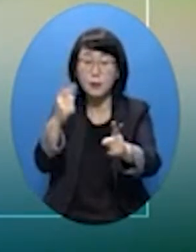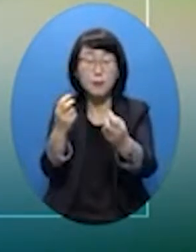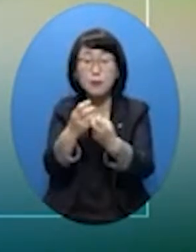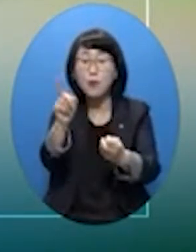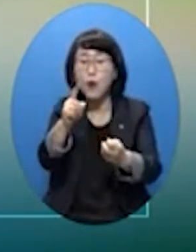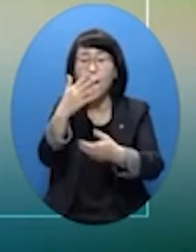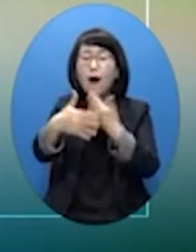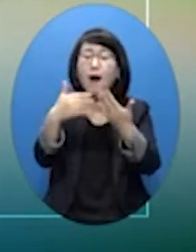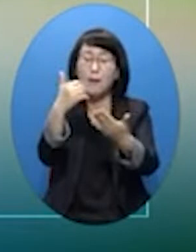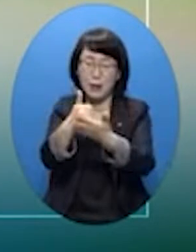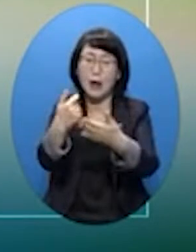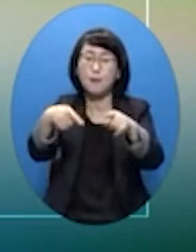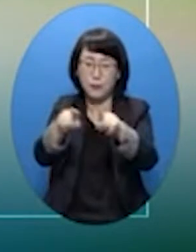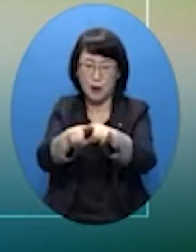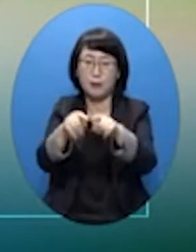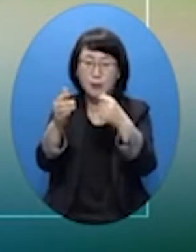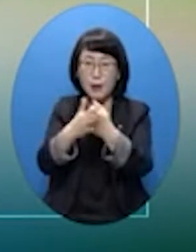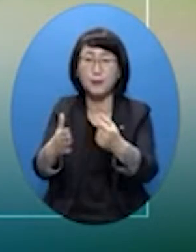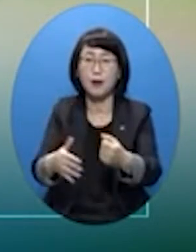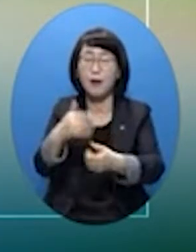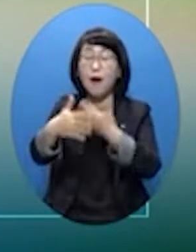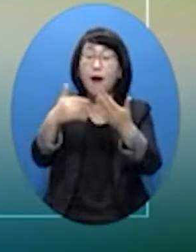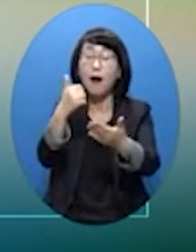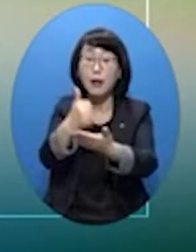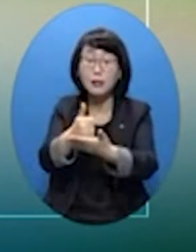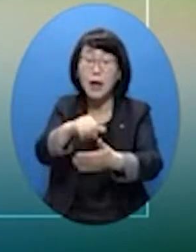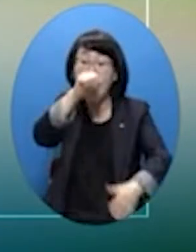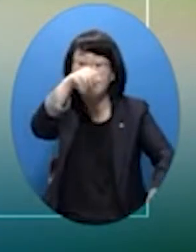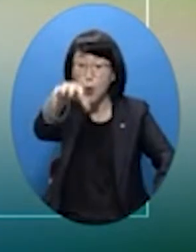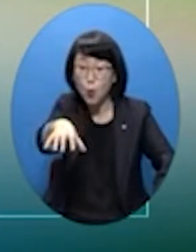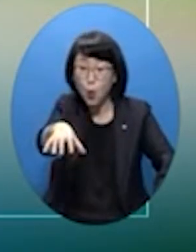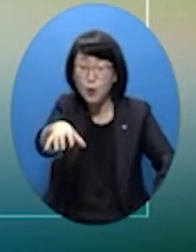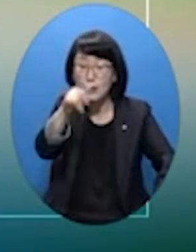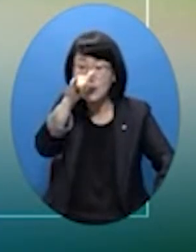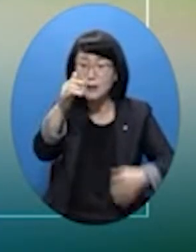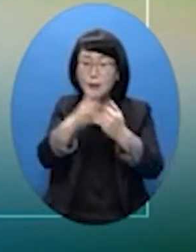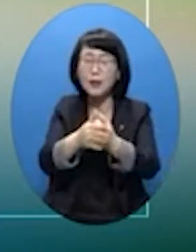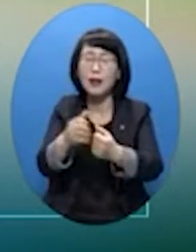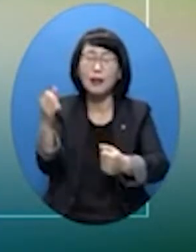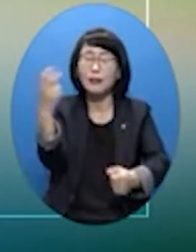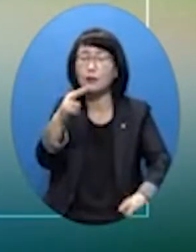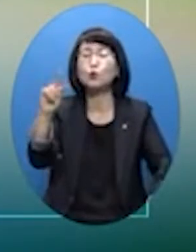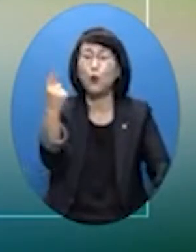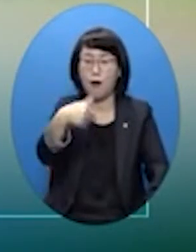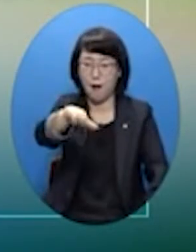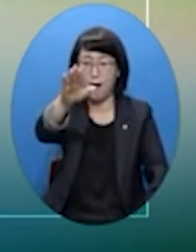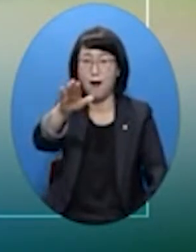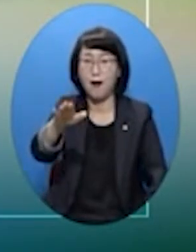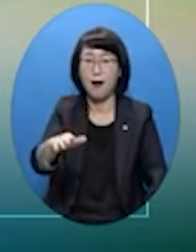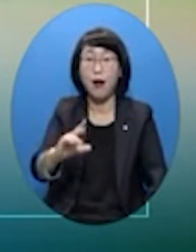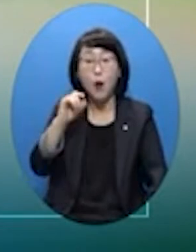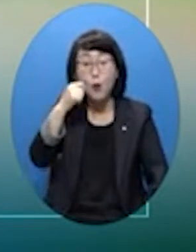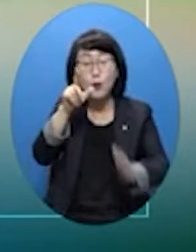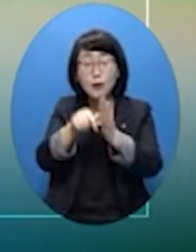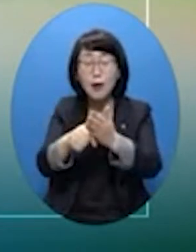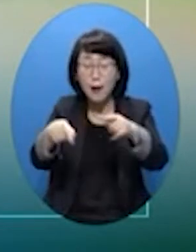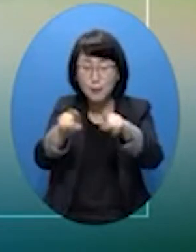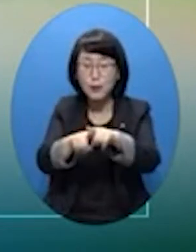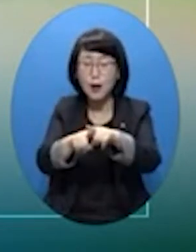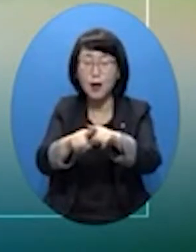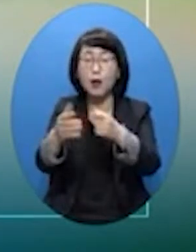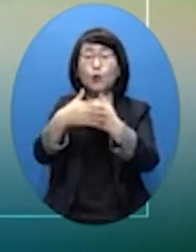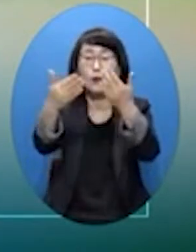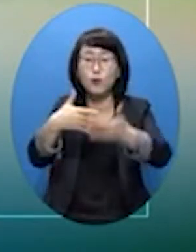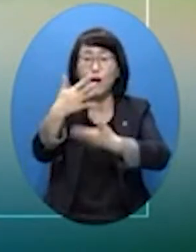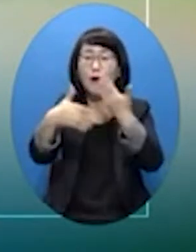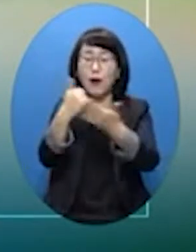하신 하나님이 계셨기 때문입니다 나는 그분의 아프리카의 함께 계시는 1 또 다시 앞의 까 로 갈 것입니다 어려울 때 함께 싸우지는 하나가 나는